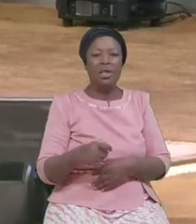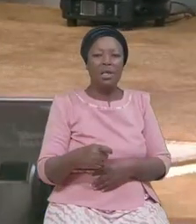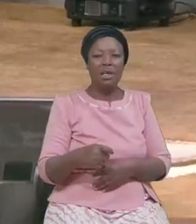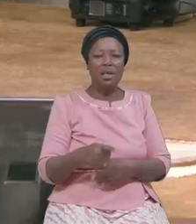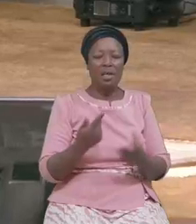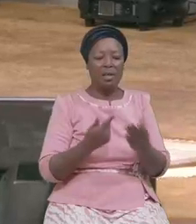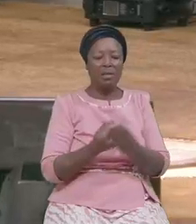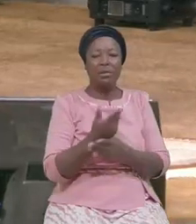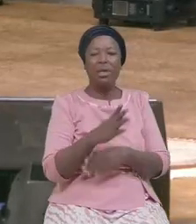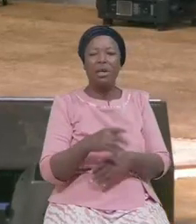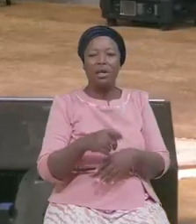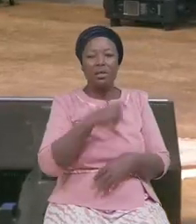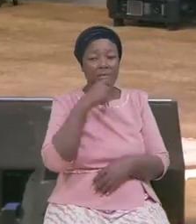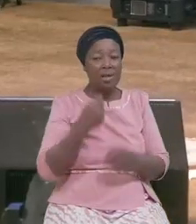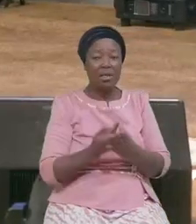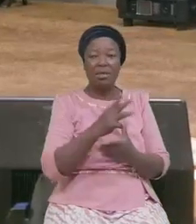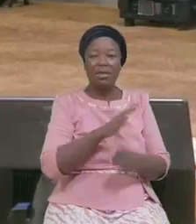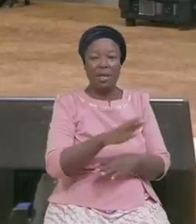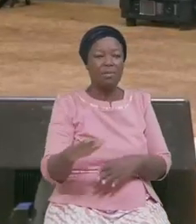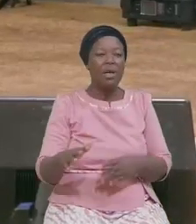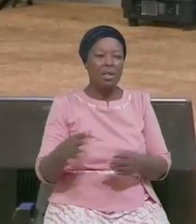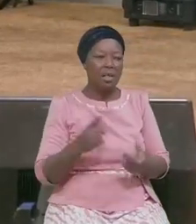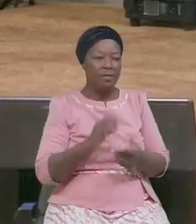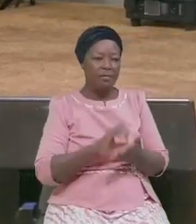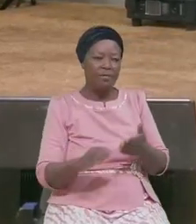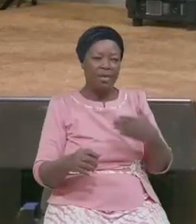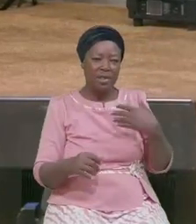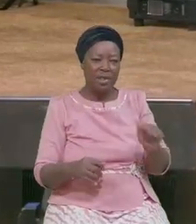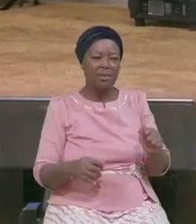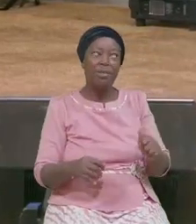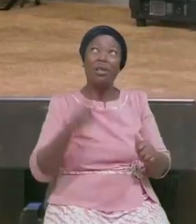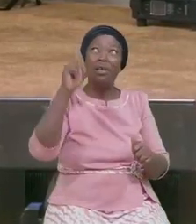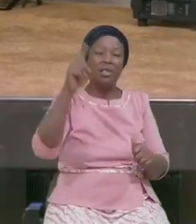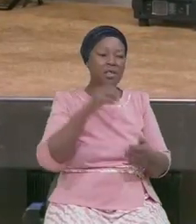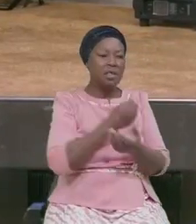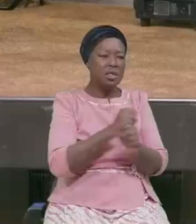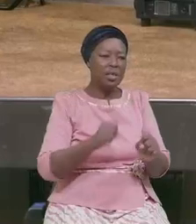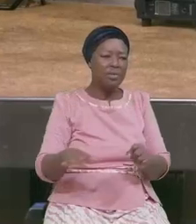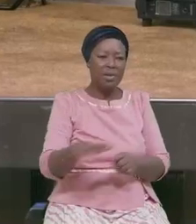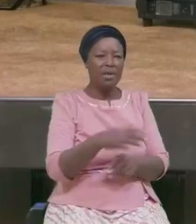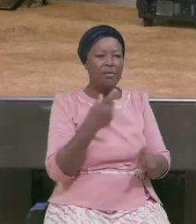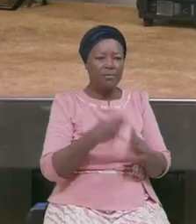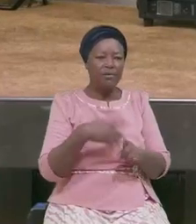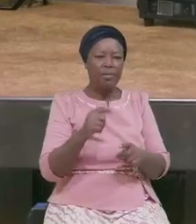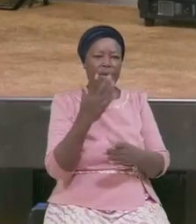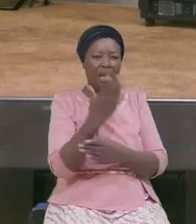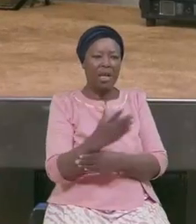10, il les sauva de la main de celui qui les